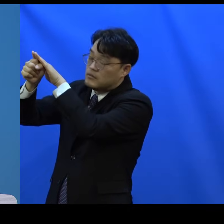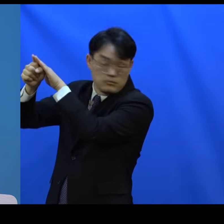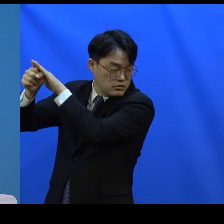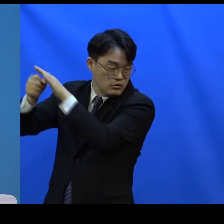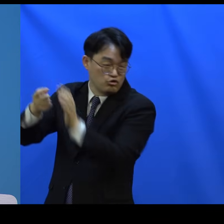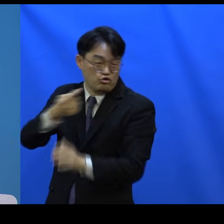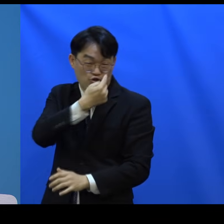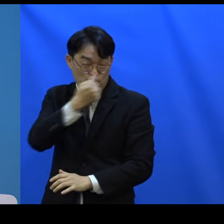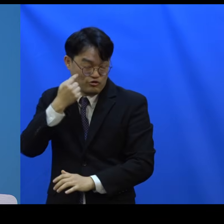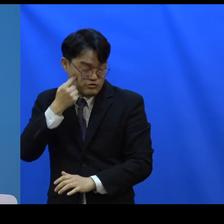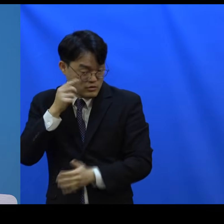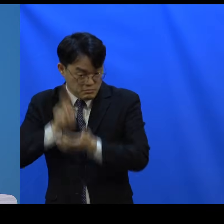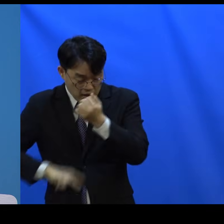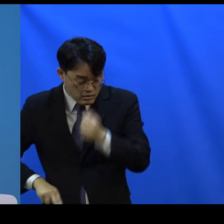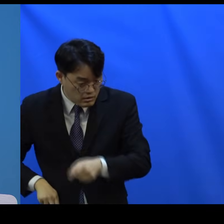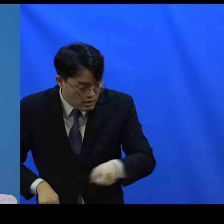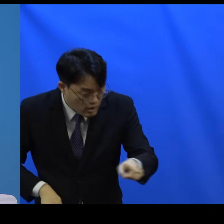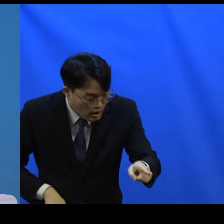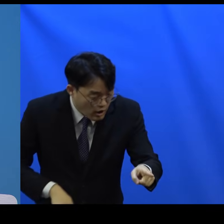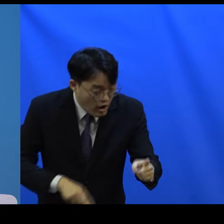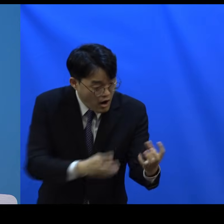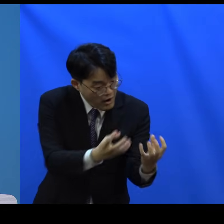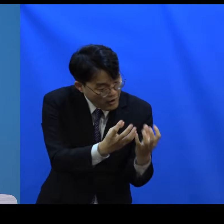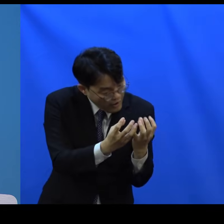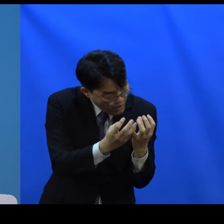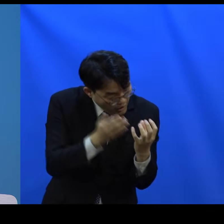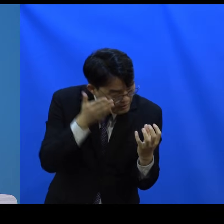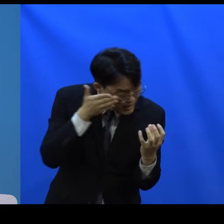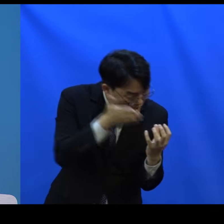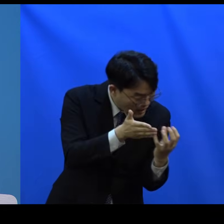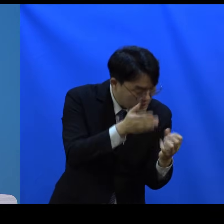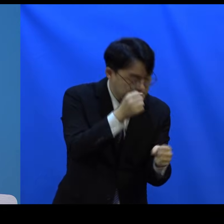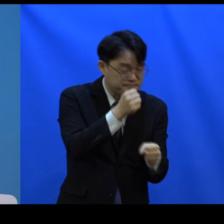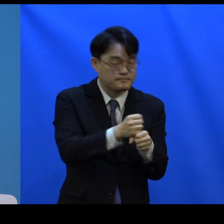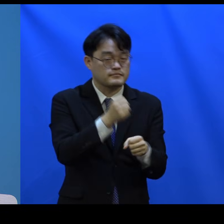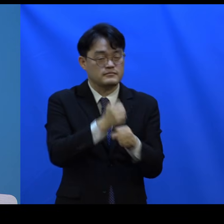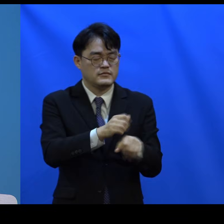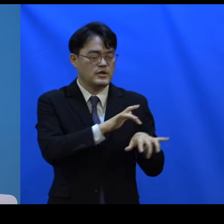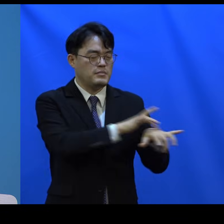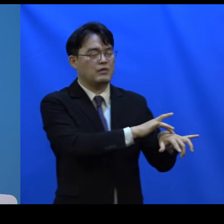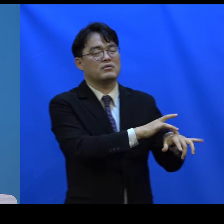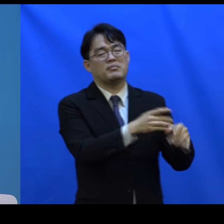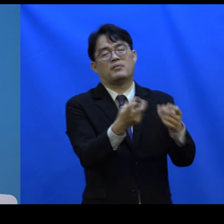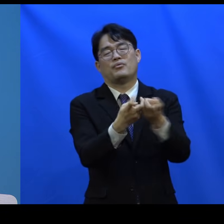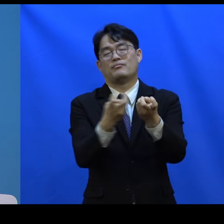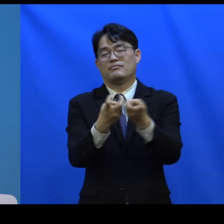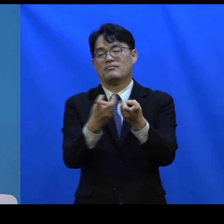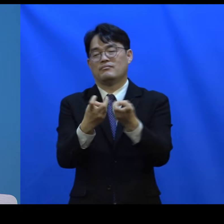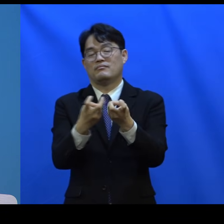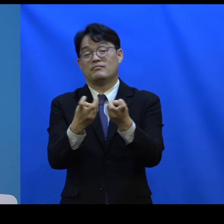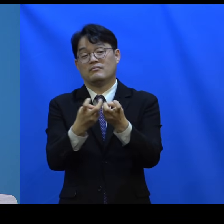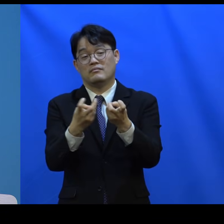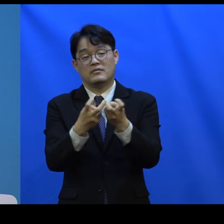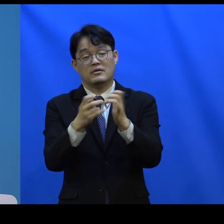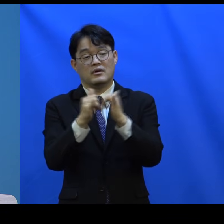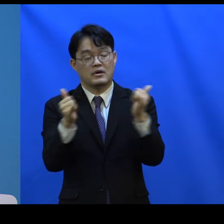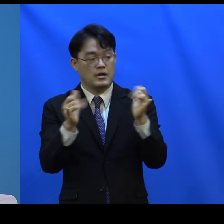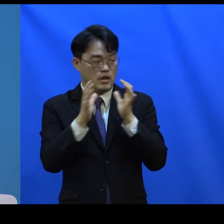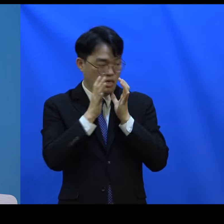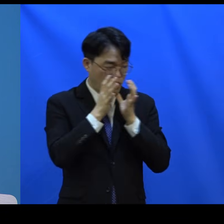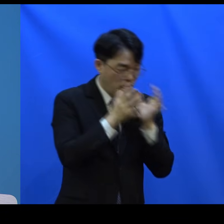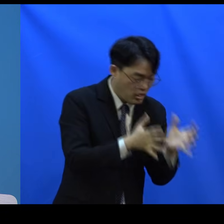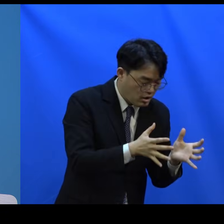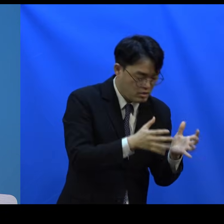예배한 자가 아니라 엉뚱한 것에 몰두하고 집착하고 시선을 빼앗겨 버리는. 그래서 오늘 인간이 만들어낸